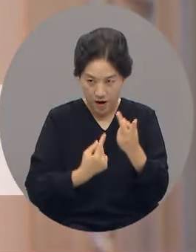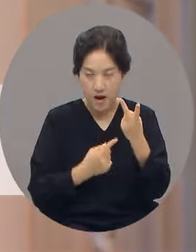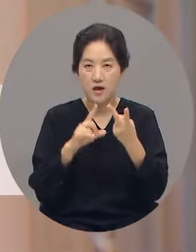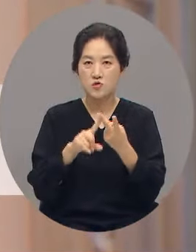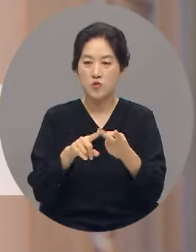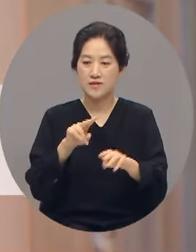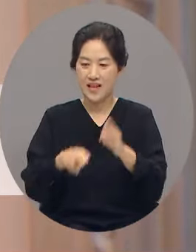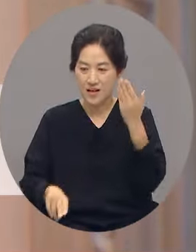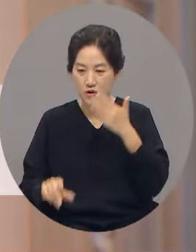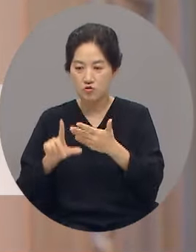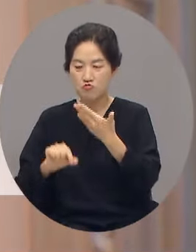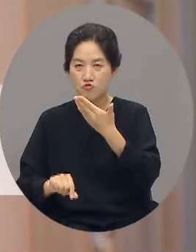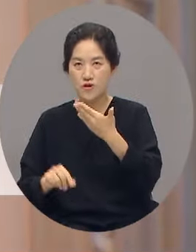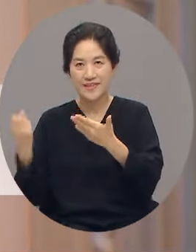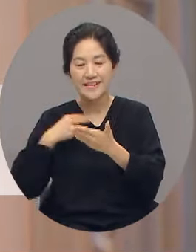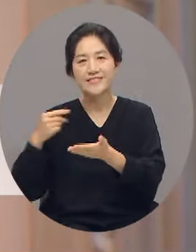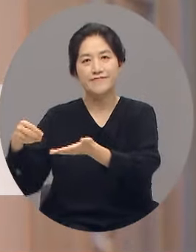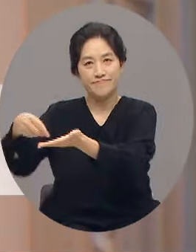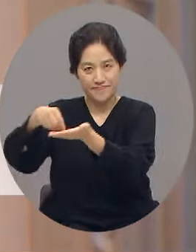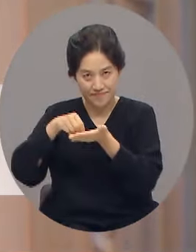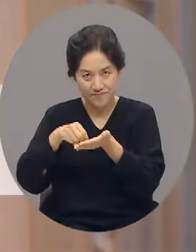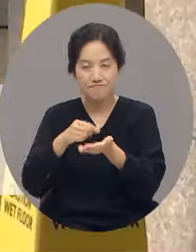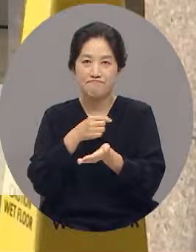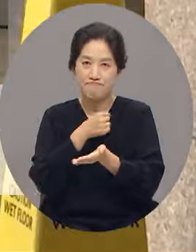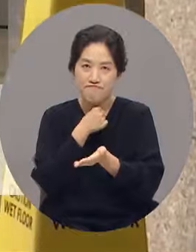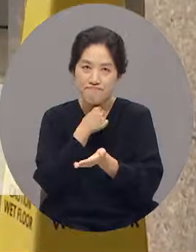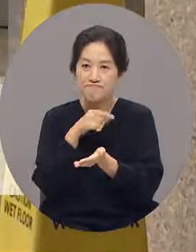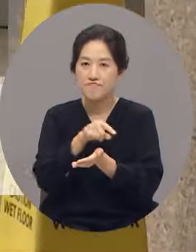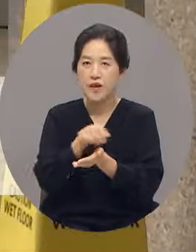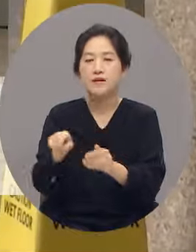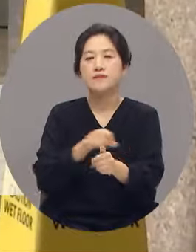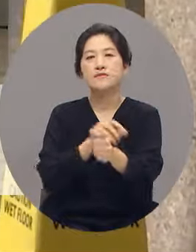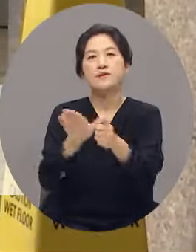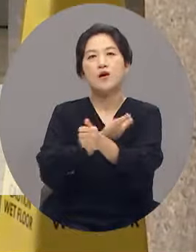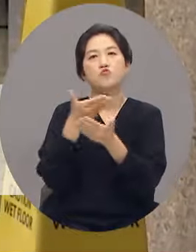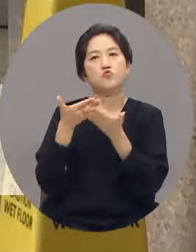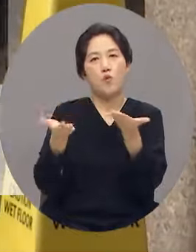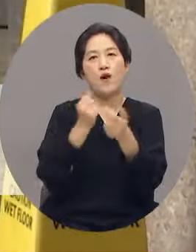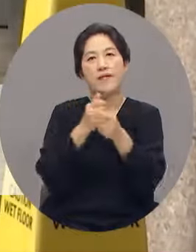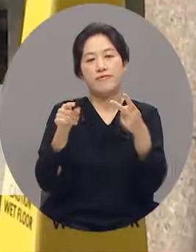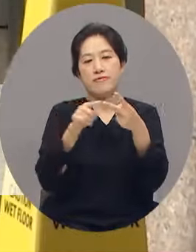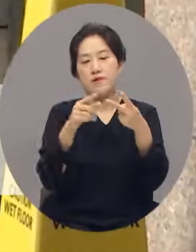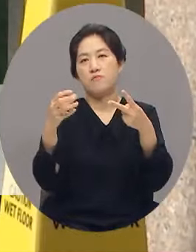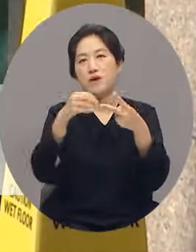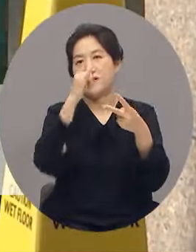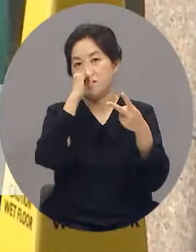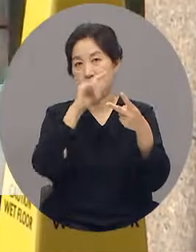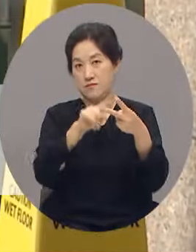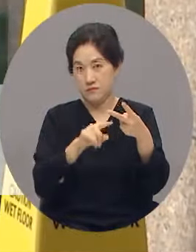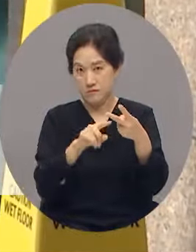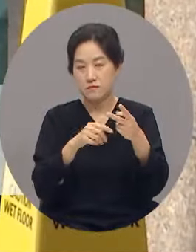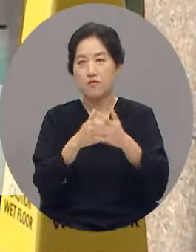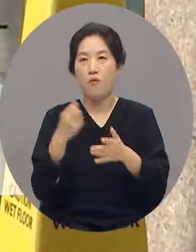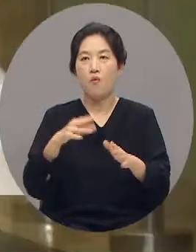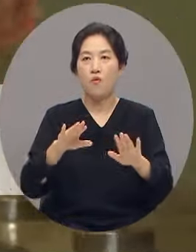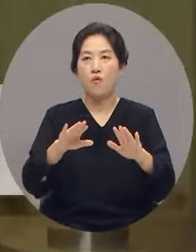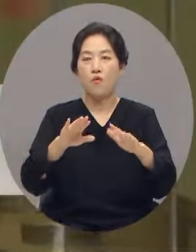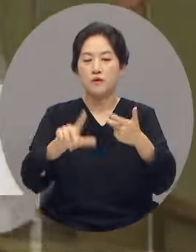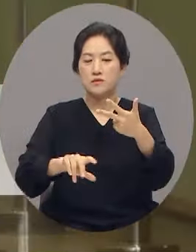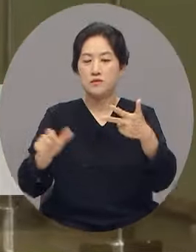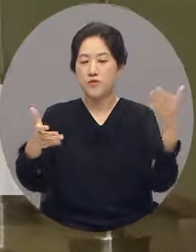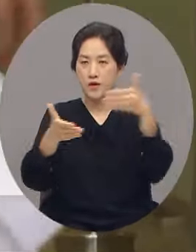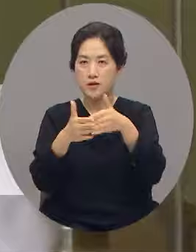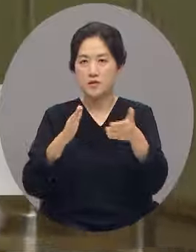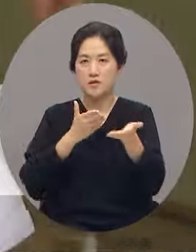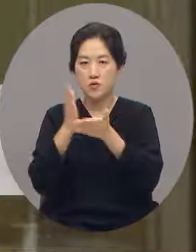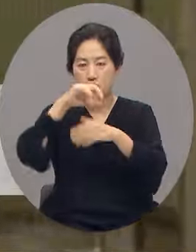사직후 9월 수련에 재 응시하는 전공의들에게 특례를 적용한다는 내용이 포함됐습니다 또 오는 15일까지